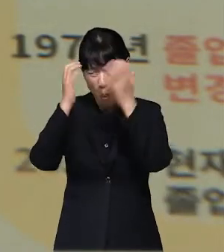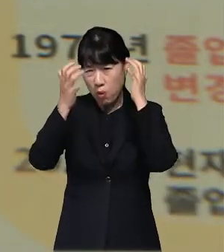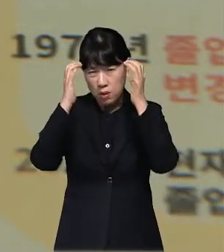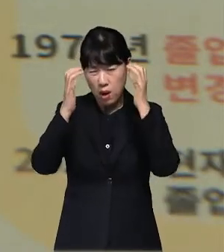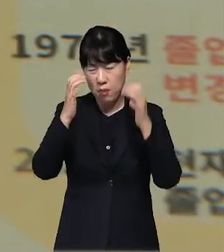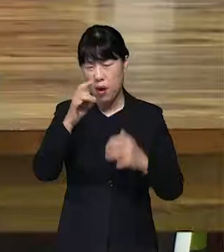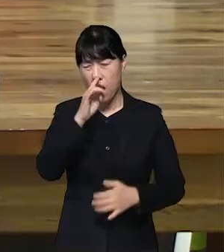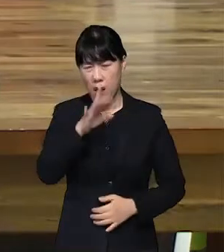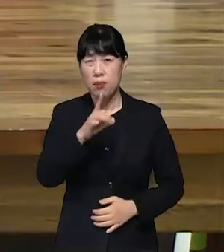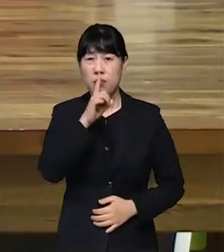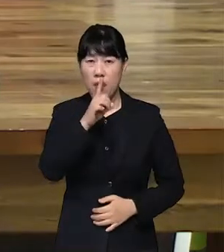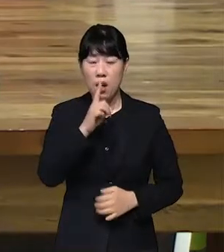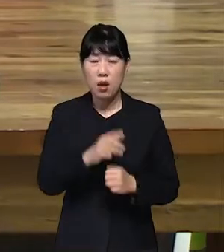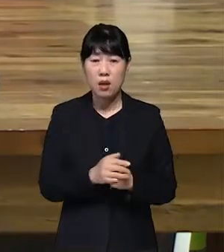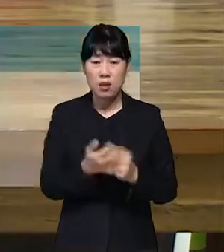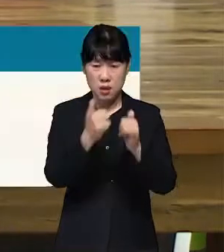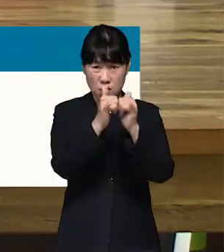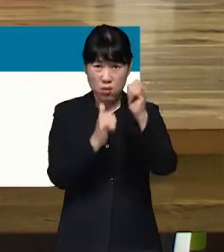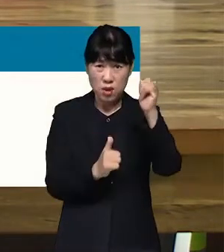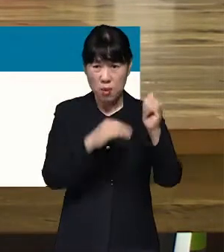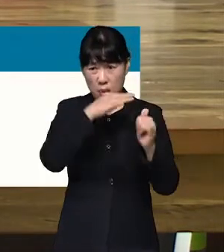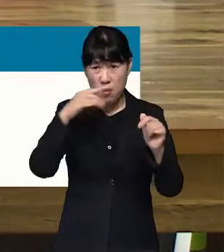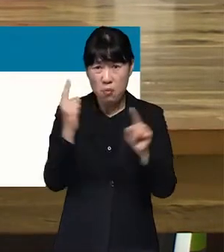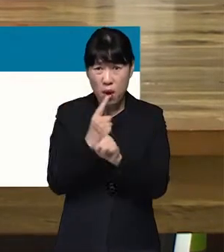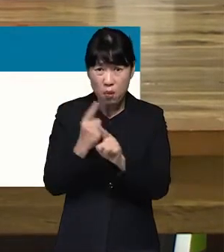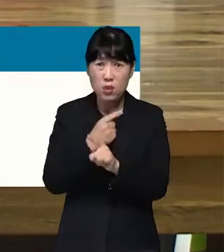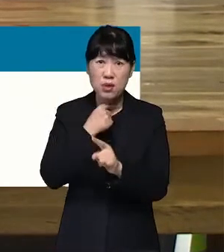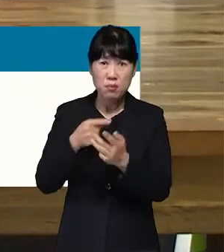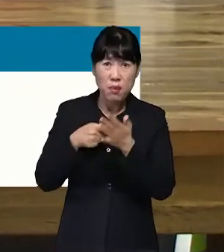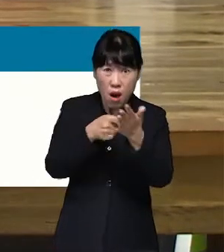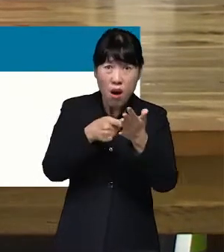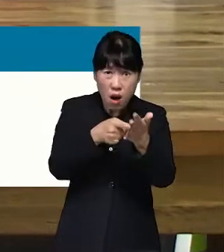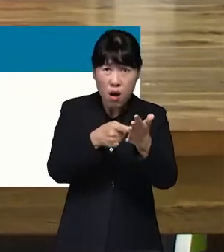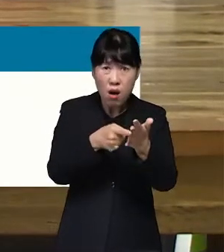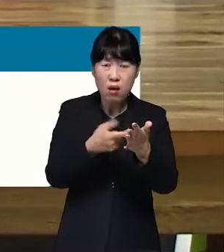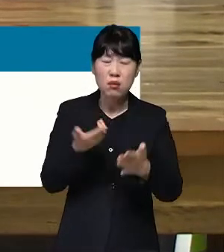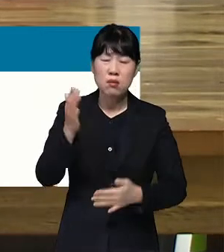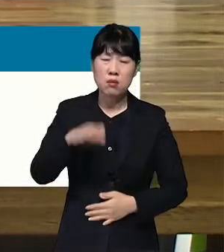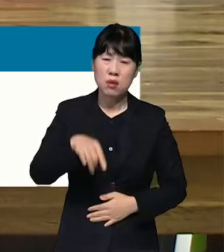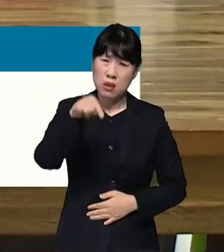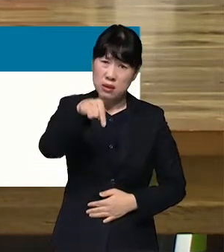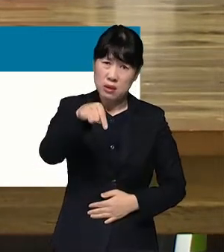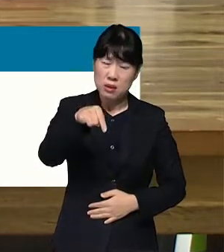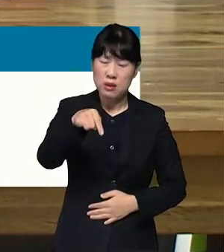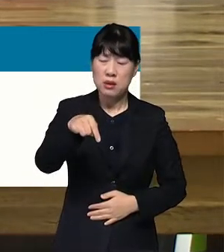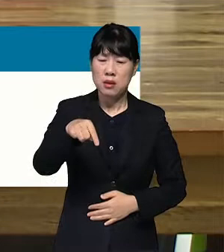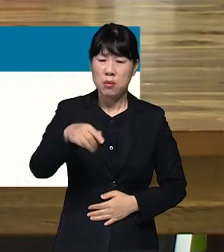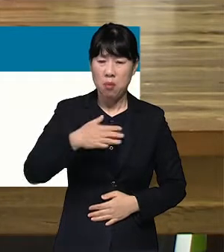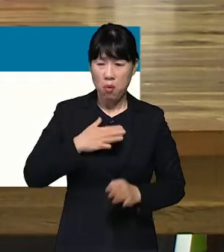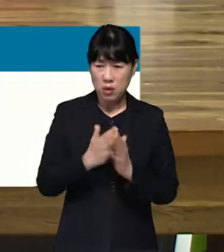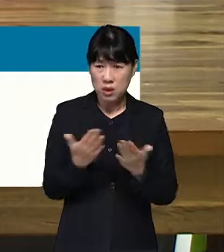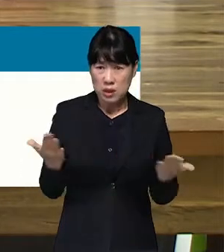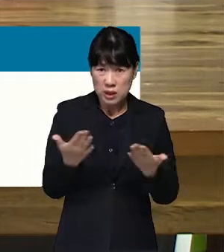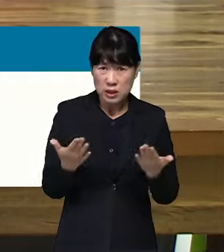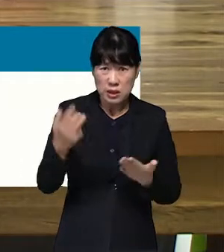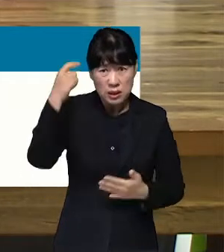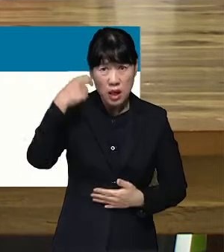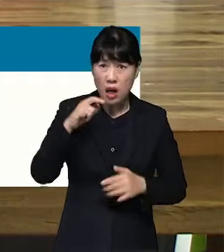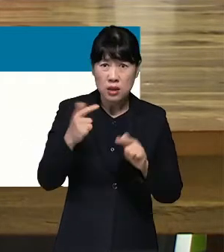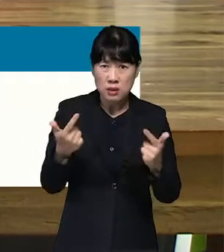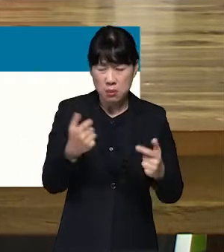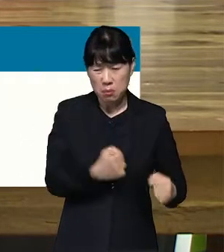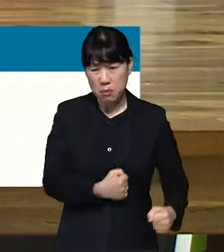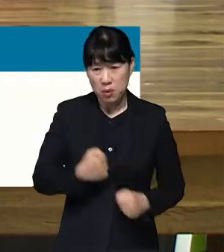이유였습니다 역사를 은 바로 잡게 들어 그렇게 했는데도 자기 일처럼 않 고 앱 알려줌 이렇게